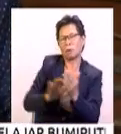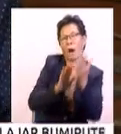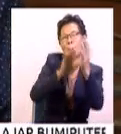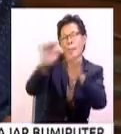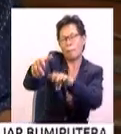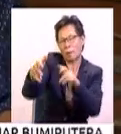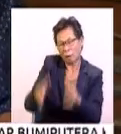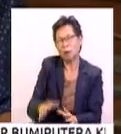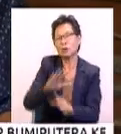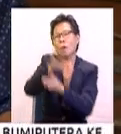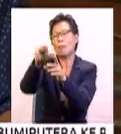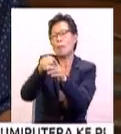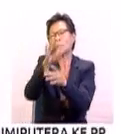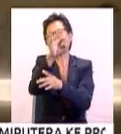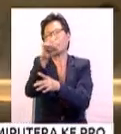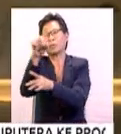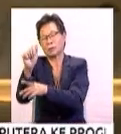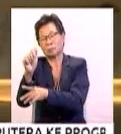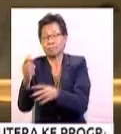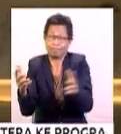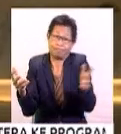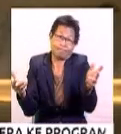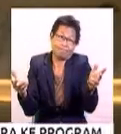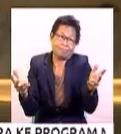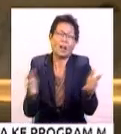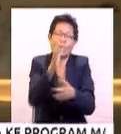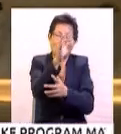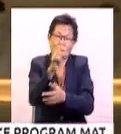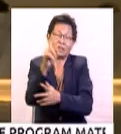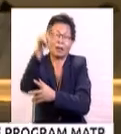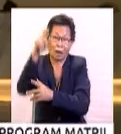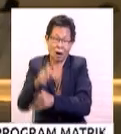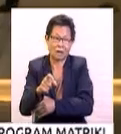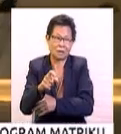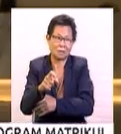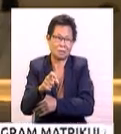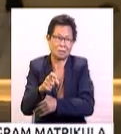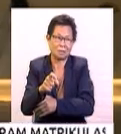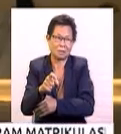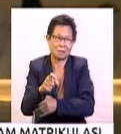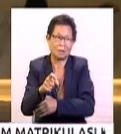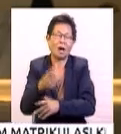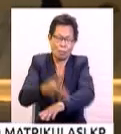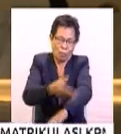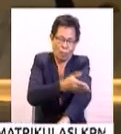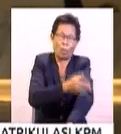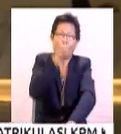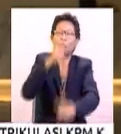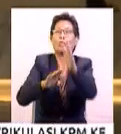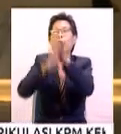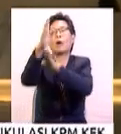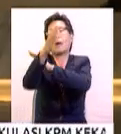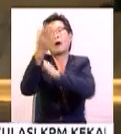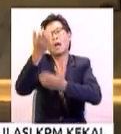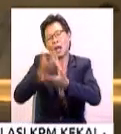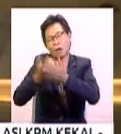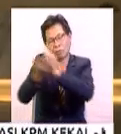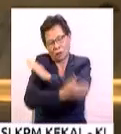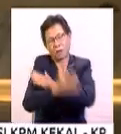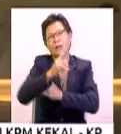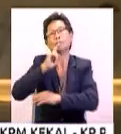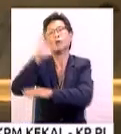peneroka termasuk Felda. Apapun, Felda harus dipulihkan demi pembangunan ekonomi negara dan